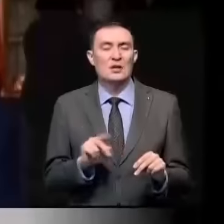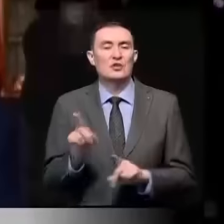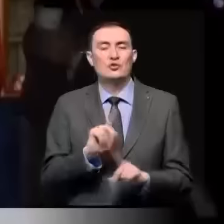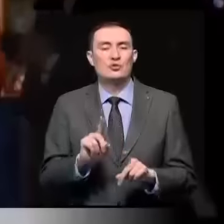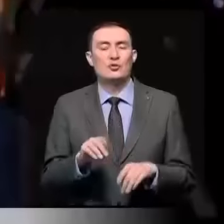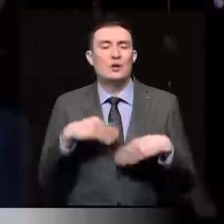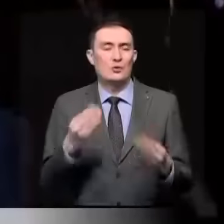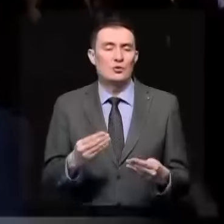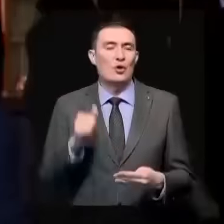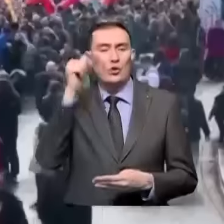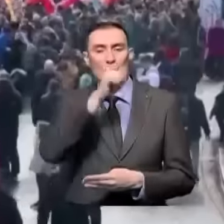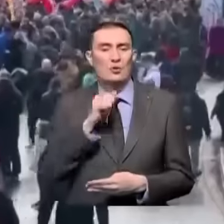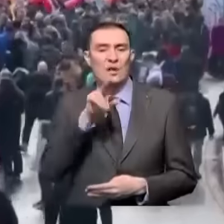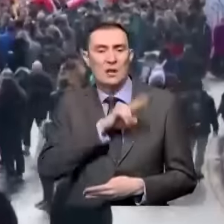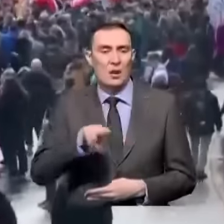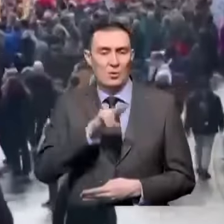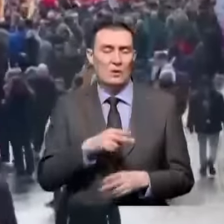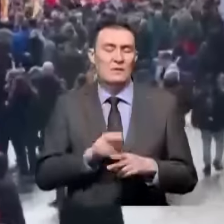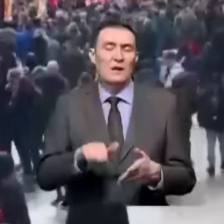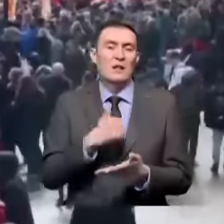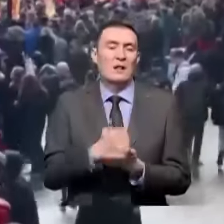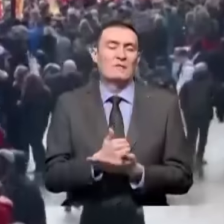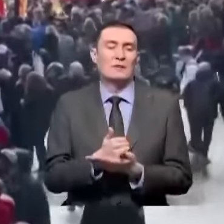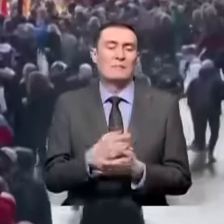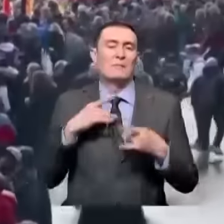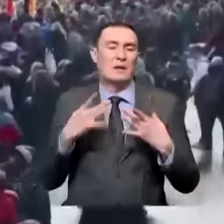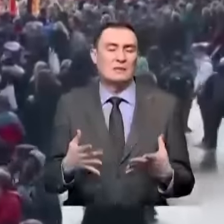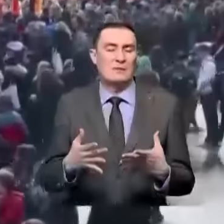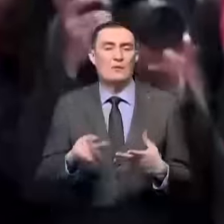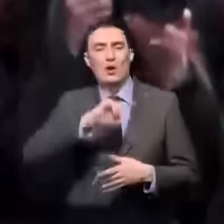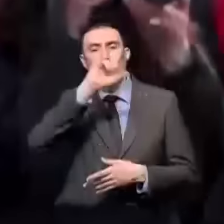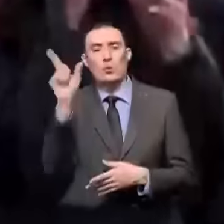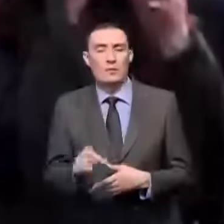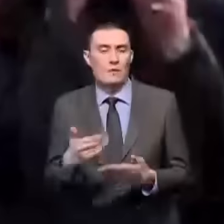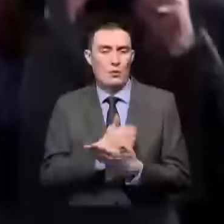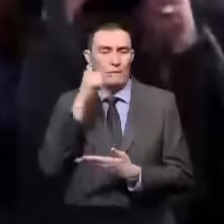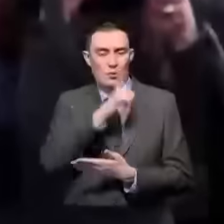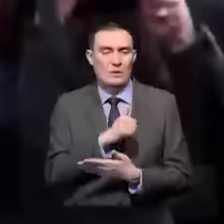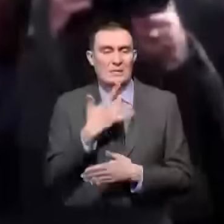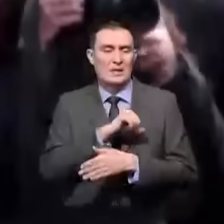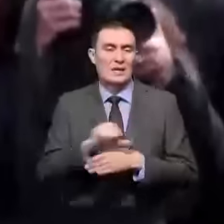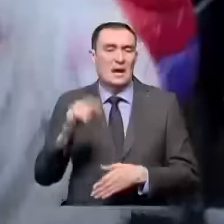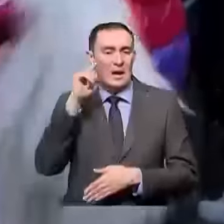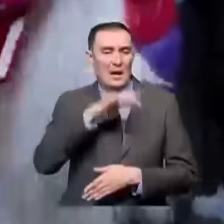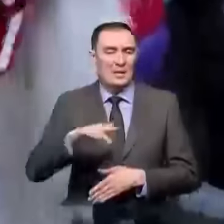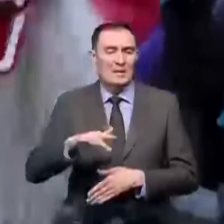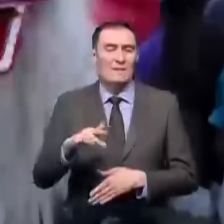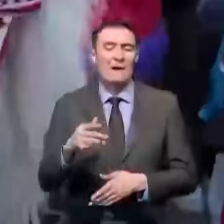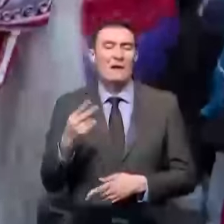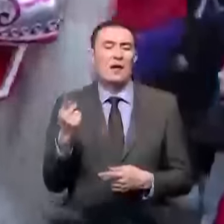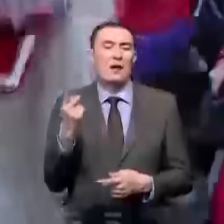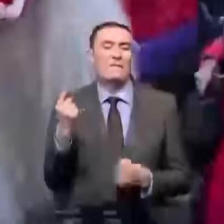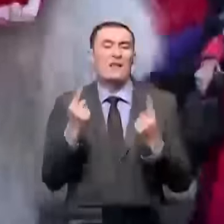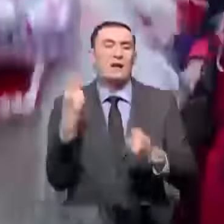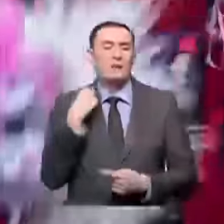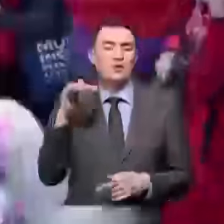что несет с собой год дракона. Одно из самых грандиозных празднований лунного Нового года за пределами Азии проходит в британской столице.